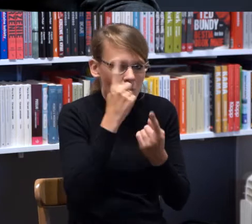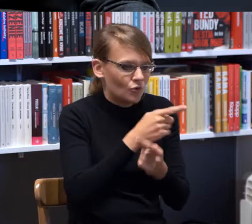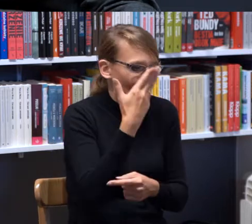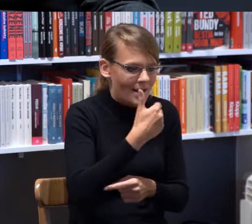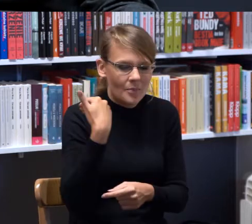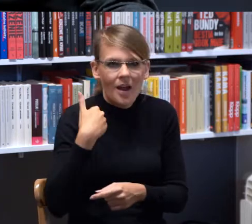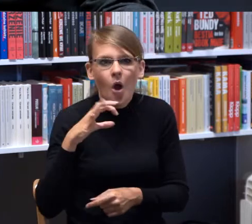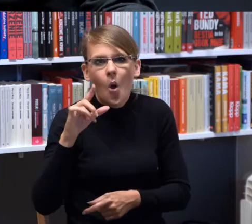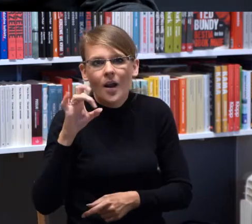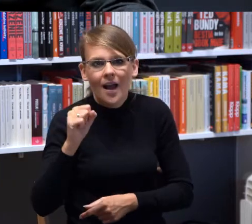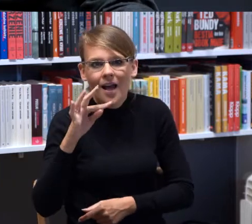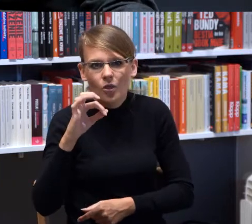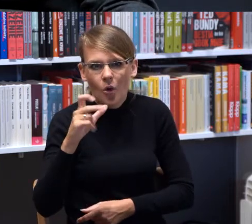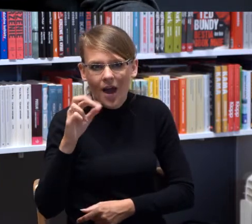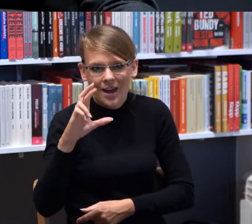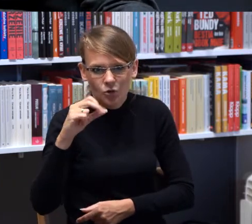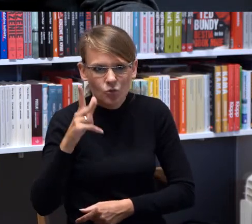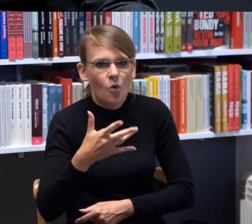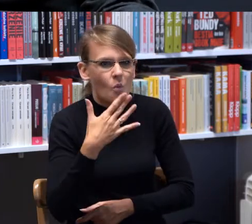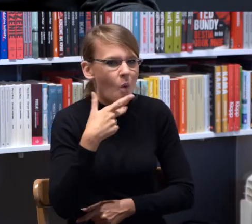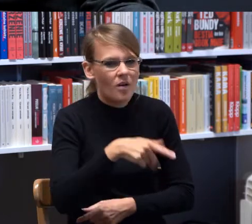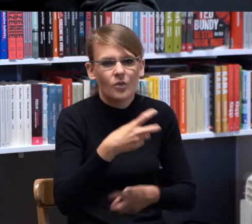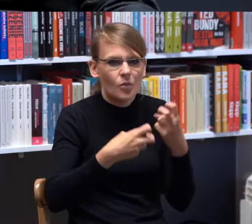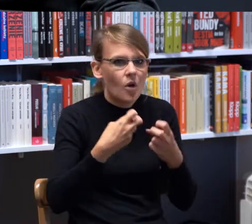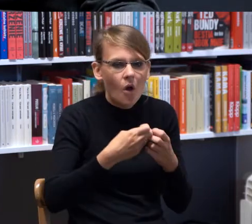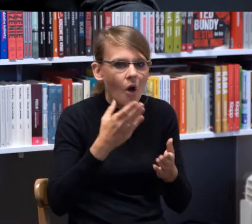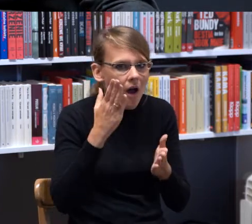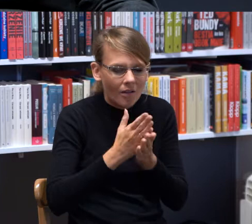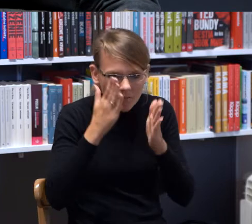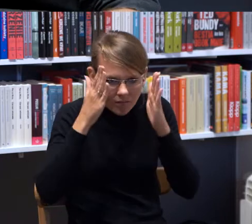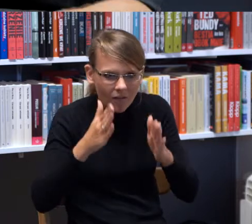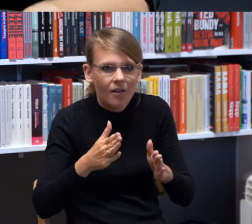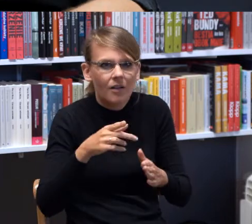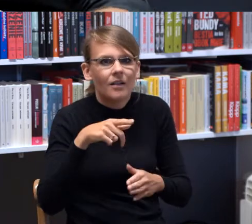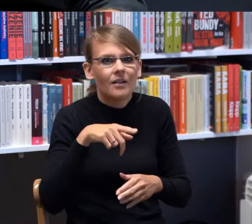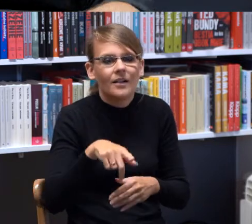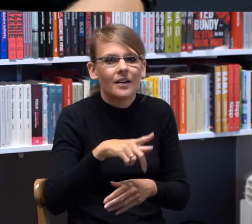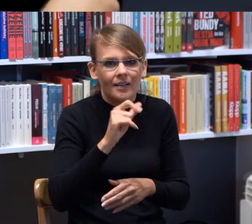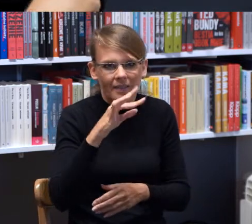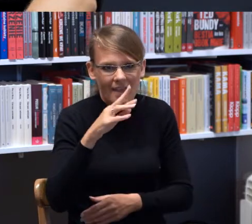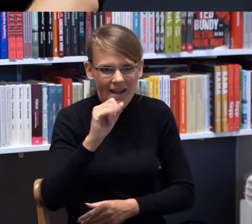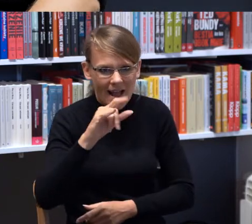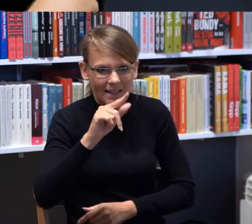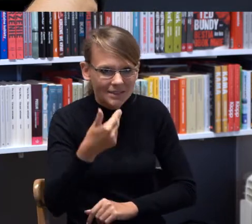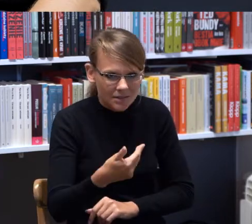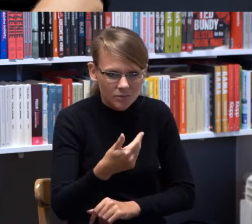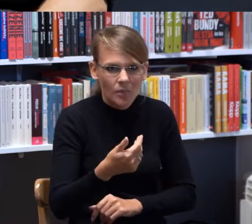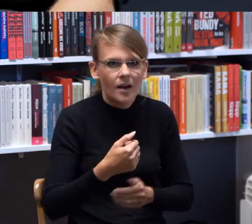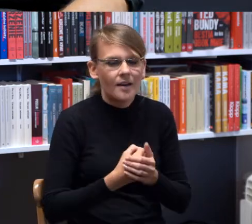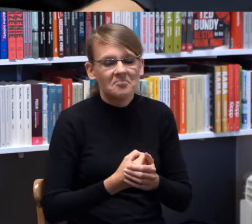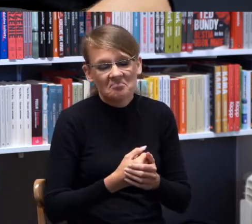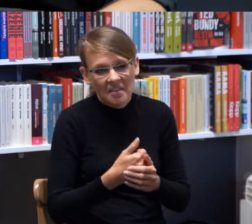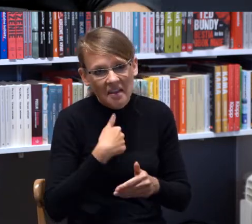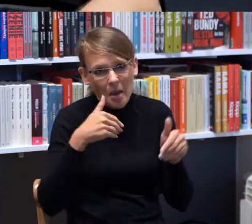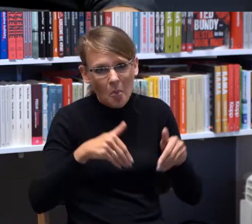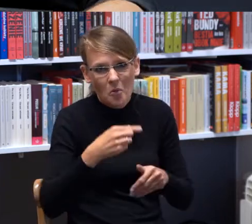klątwą tam dosłowności. Ona chyba mówi dosłowność w Czułym narratorze? Literalizmu. A ja bym powiedziała właśnie